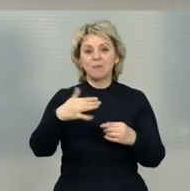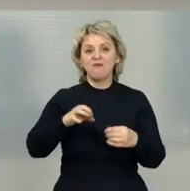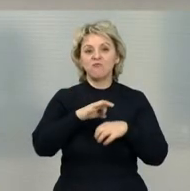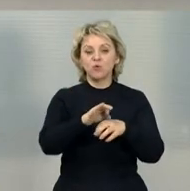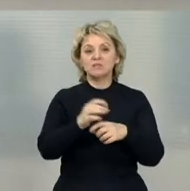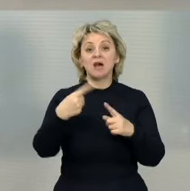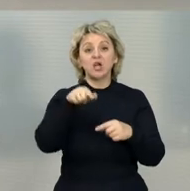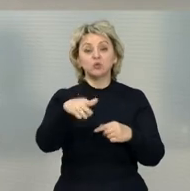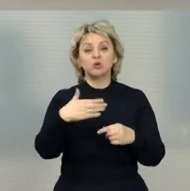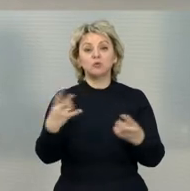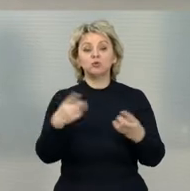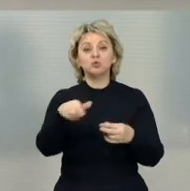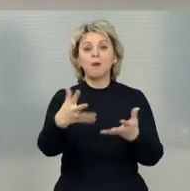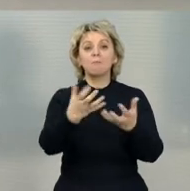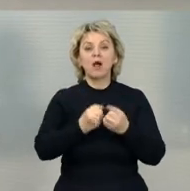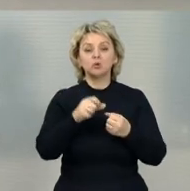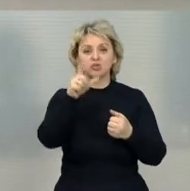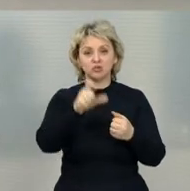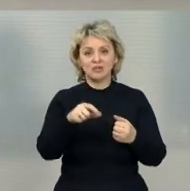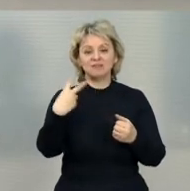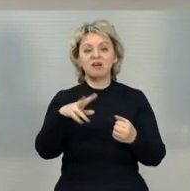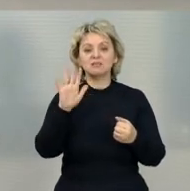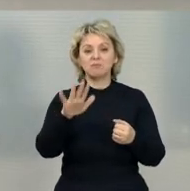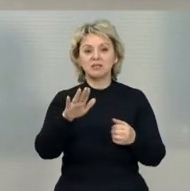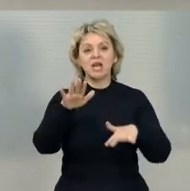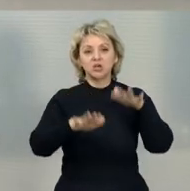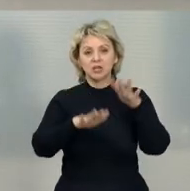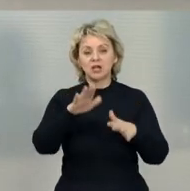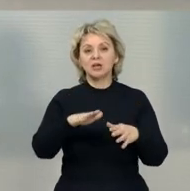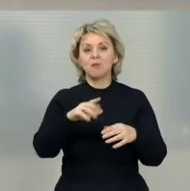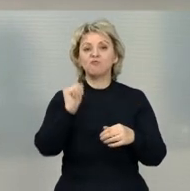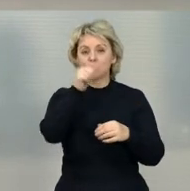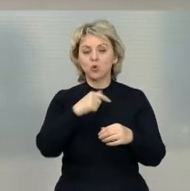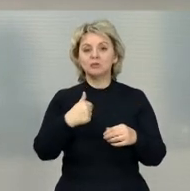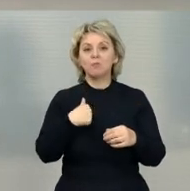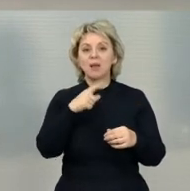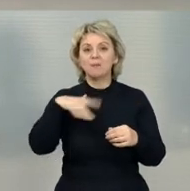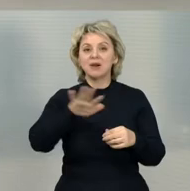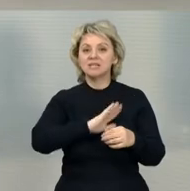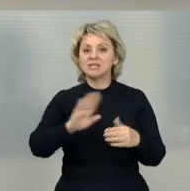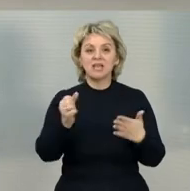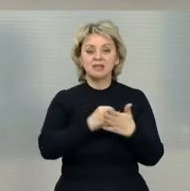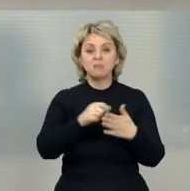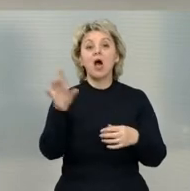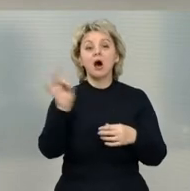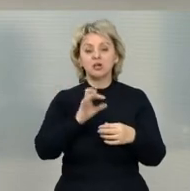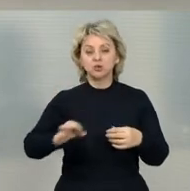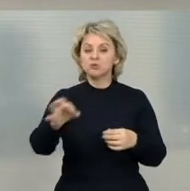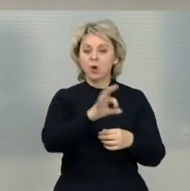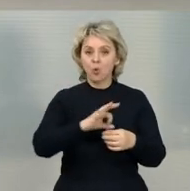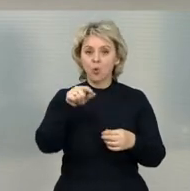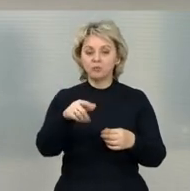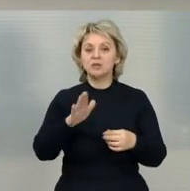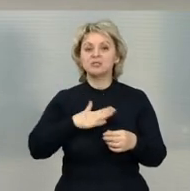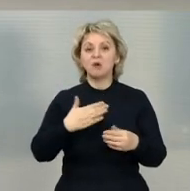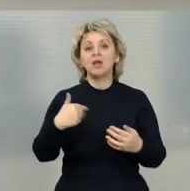надо получить, каждый человек должен получить 25 килограмм в год. Мы по России не достигли, а вот Ростовская область